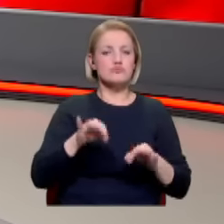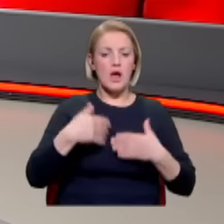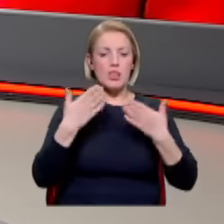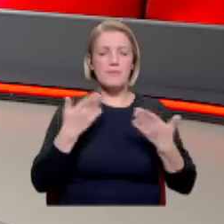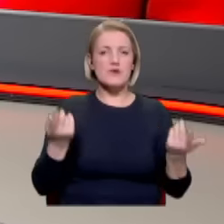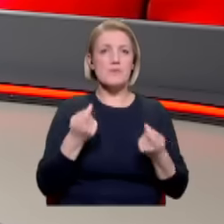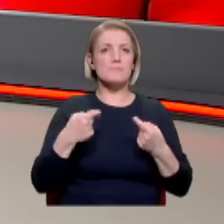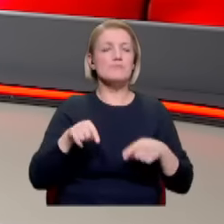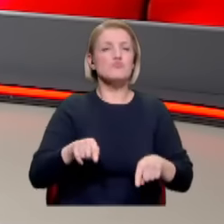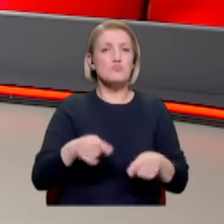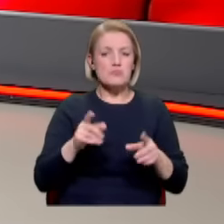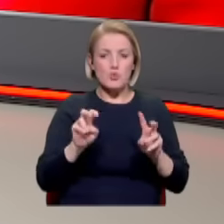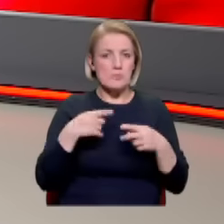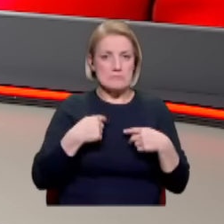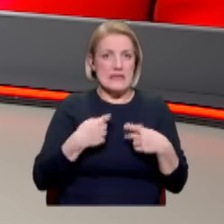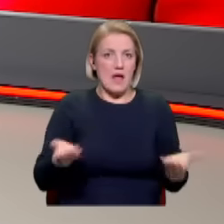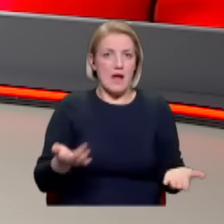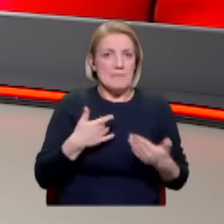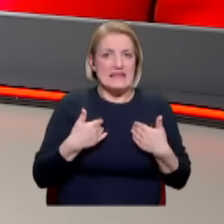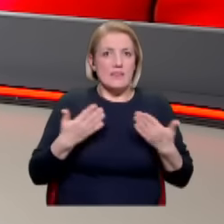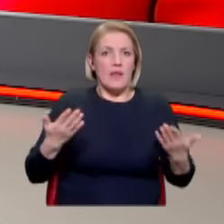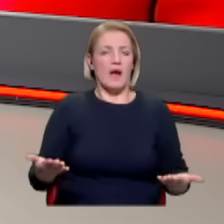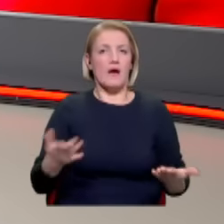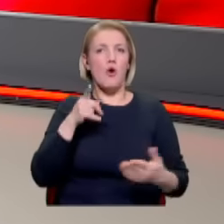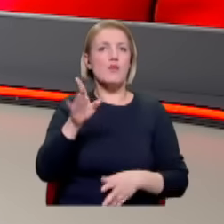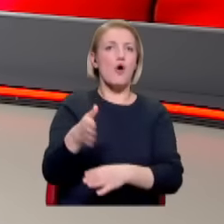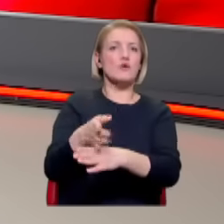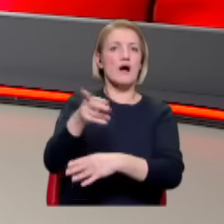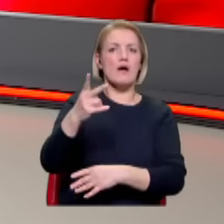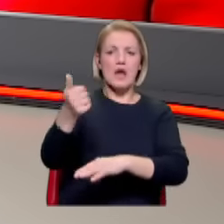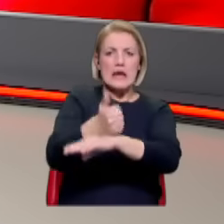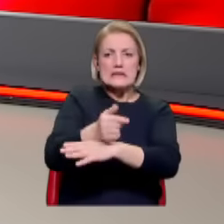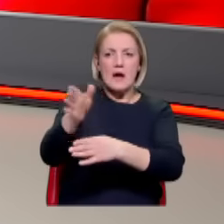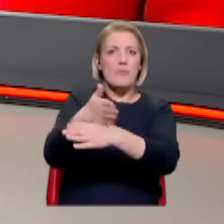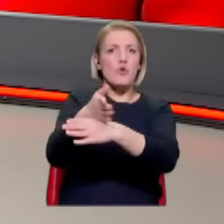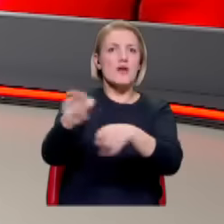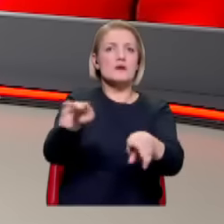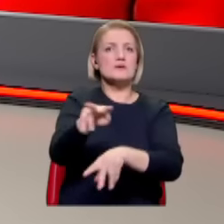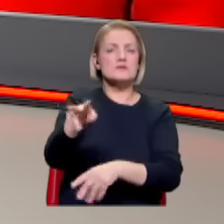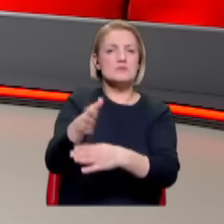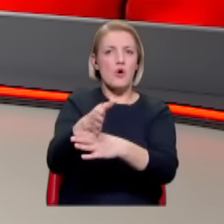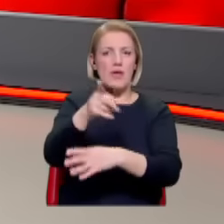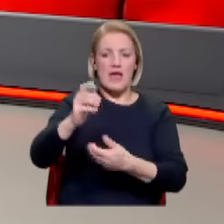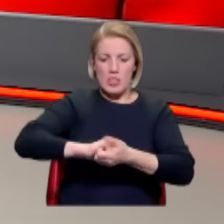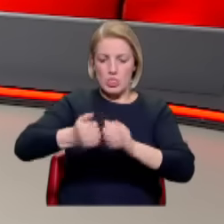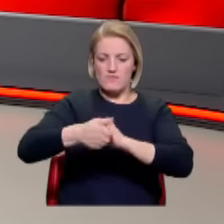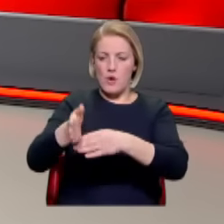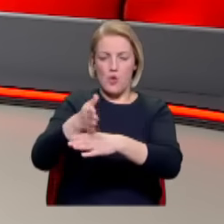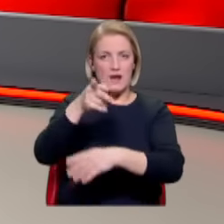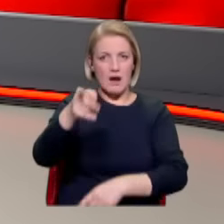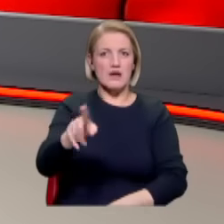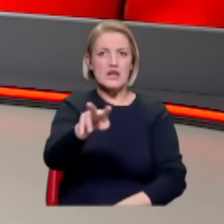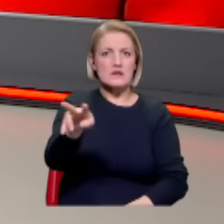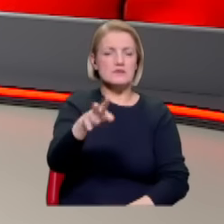Ya bundan bize ne? Bize ne bundan? Onlar ortak, iktidar ortağı. İttifak ortağı, oraya geleceğiz